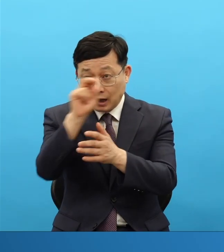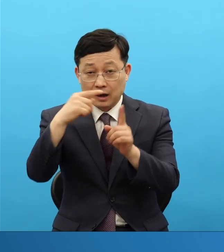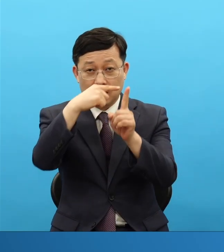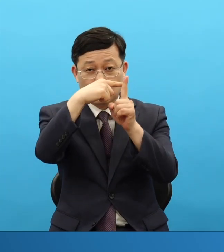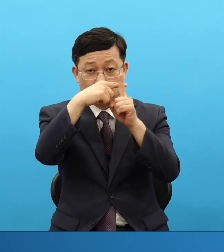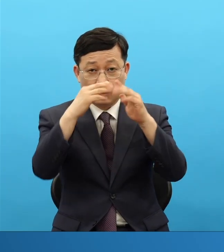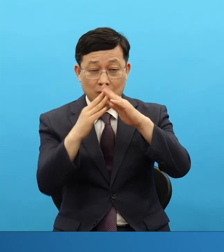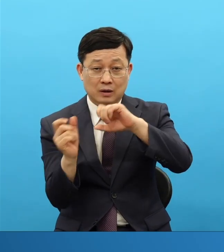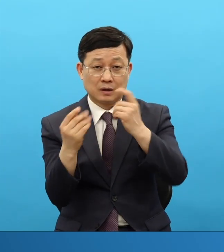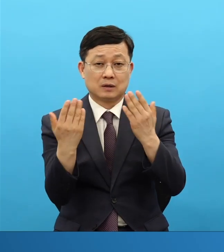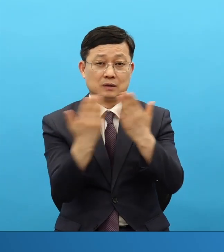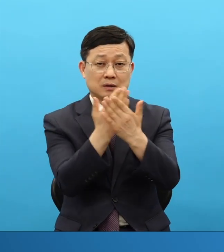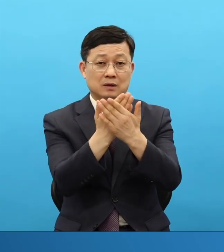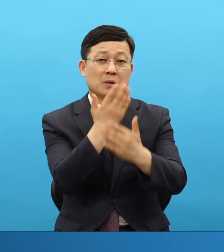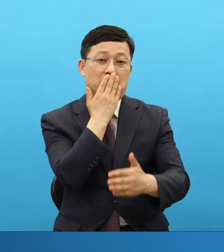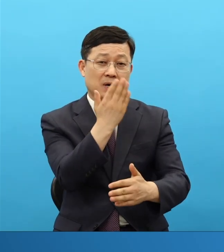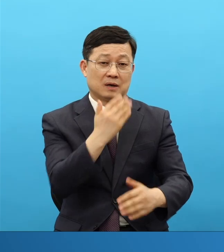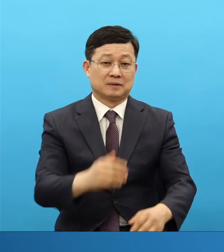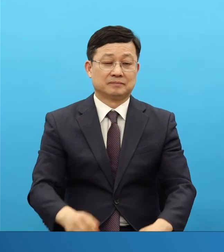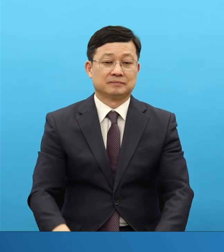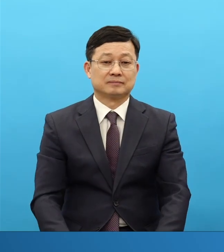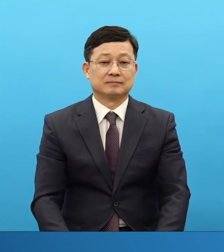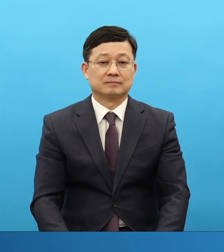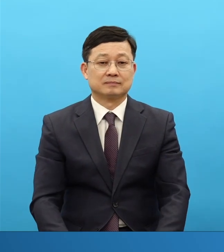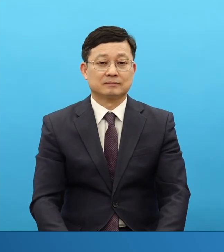church. 하나님은 여러분을